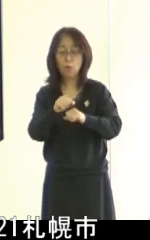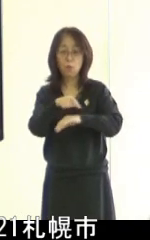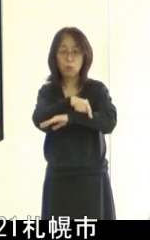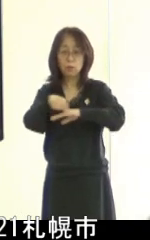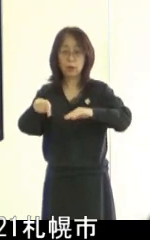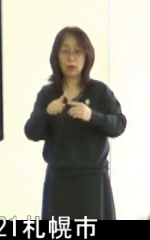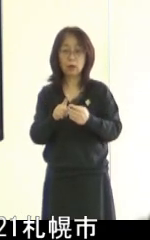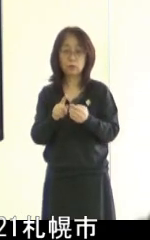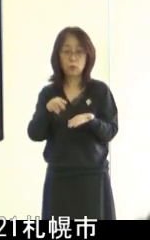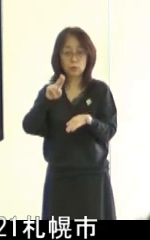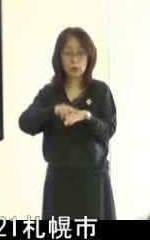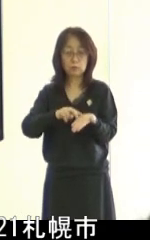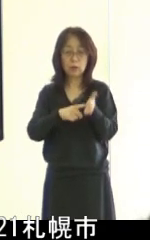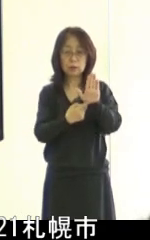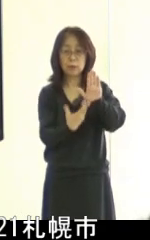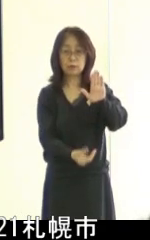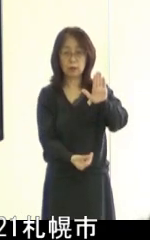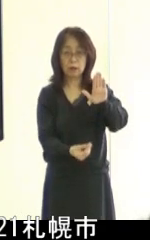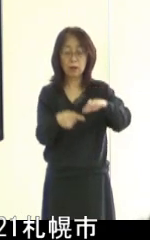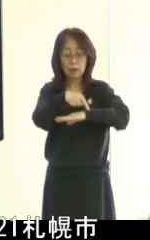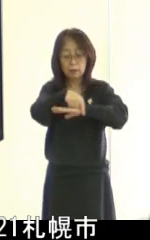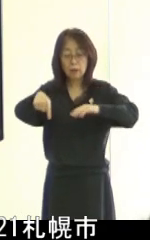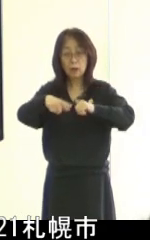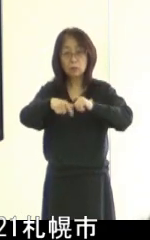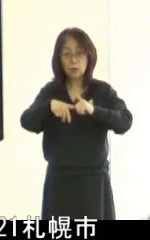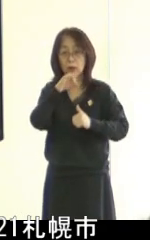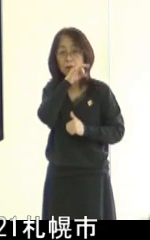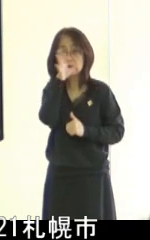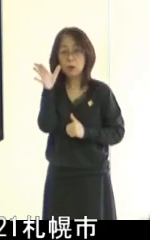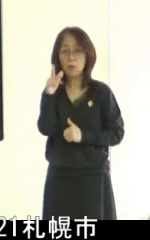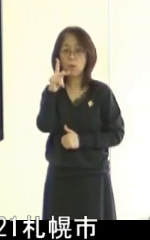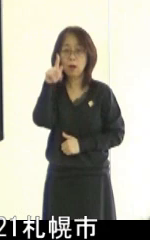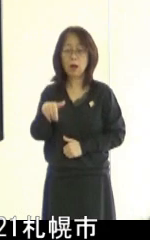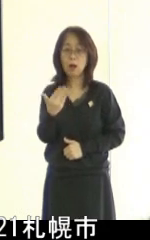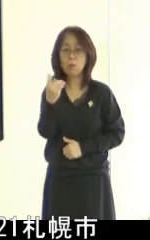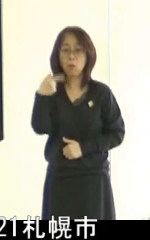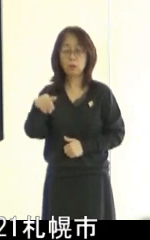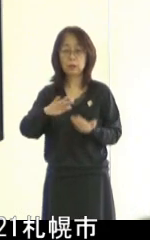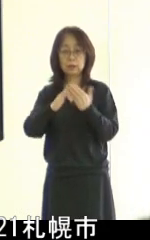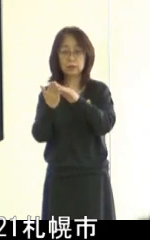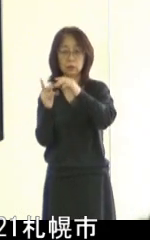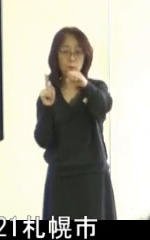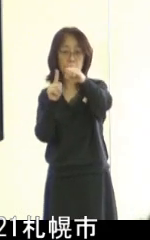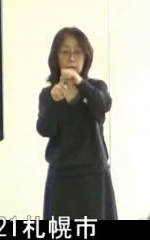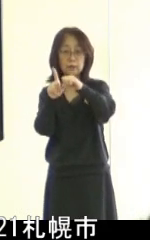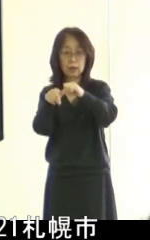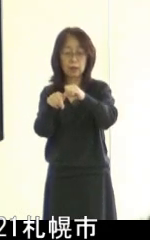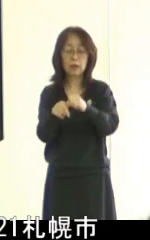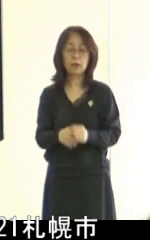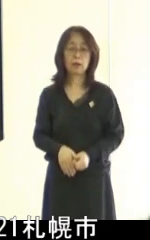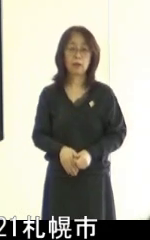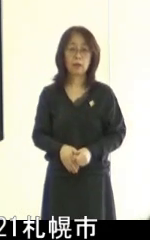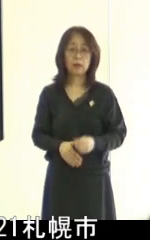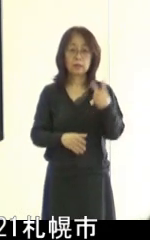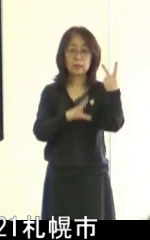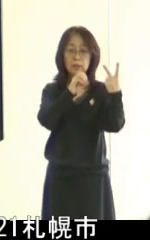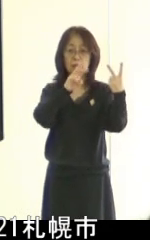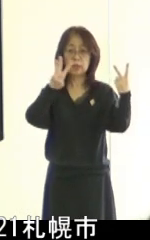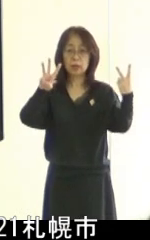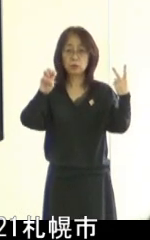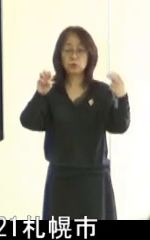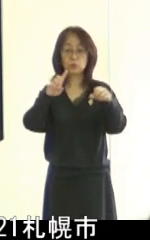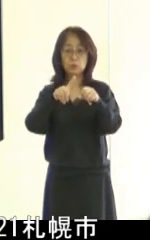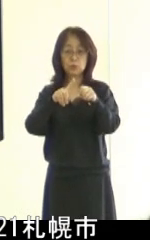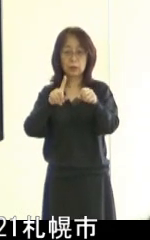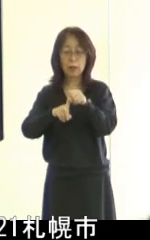たこの計画ではゼロカーボンシティを見据えて2030年までに市内から排出